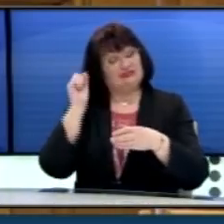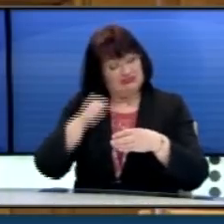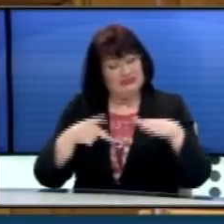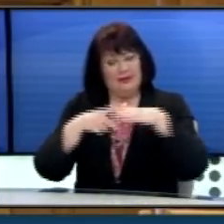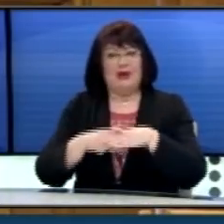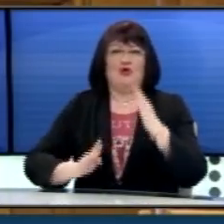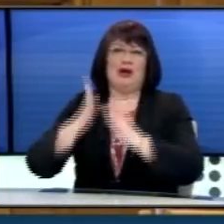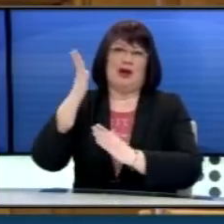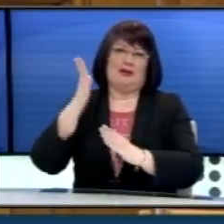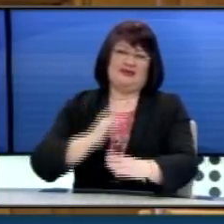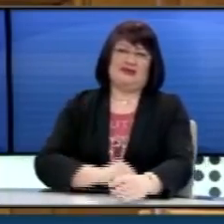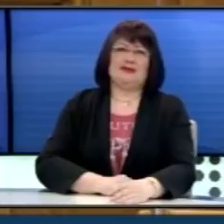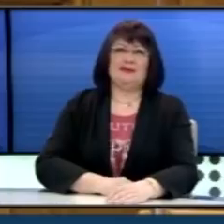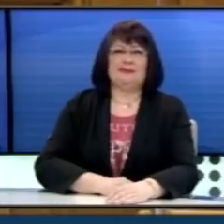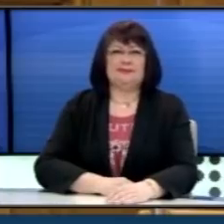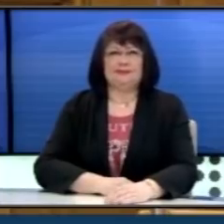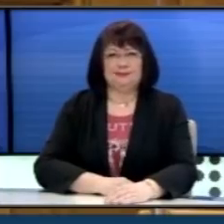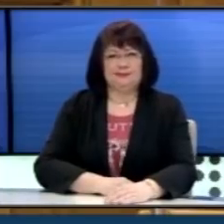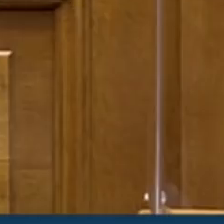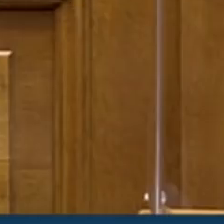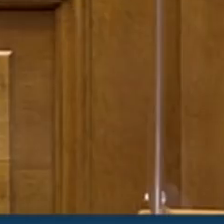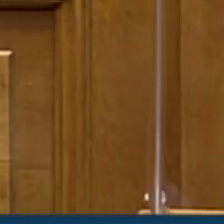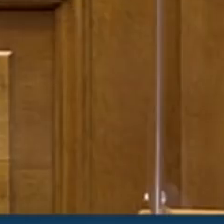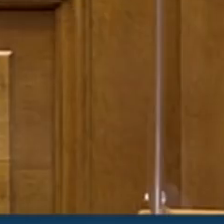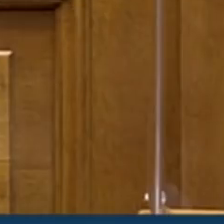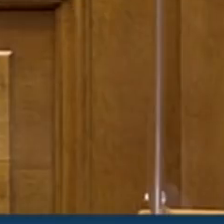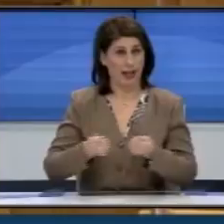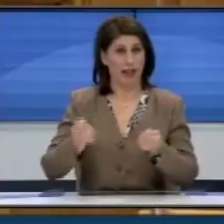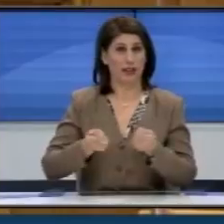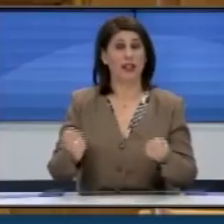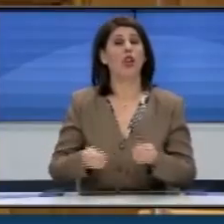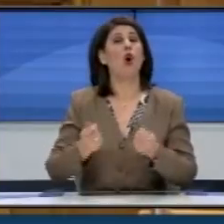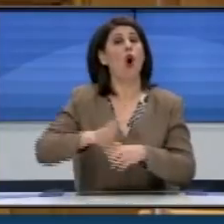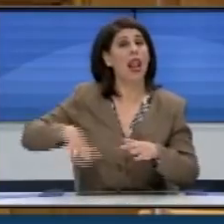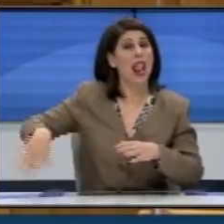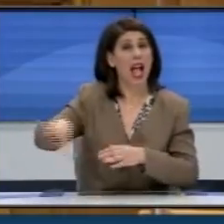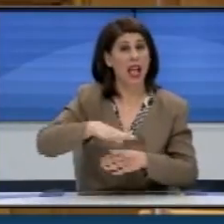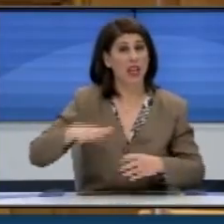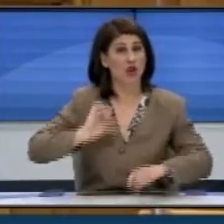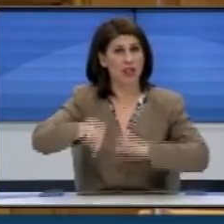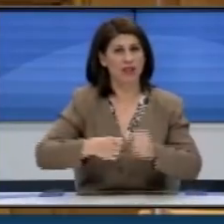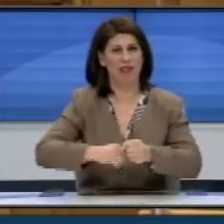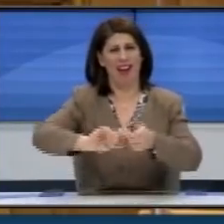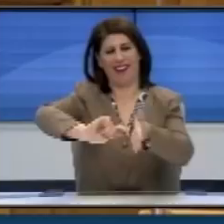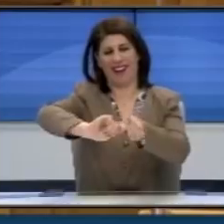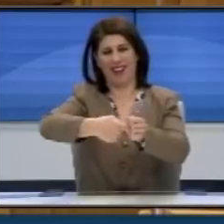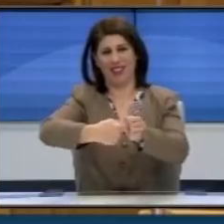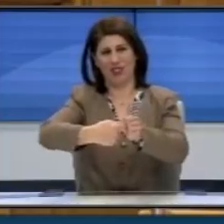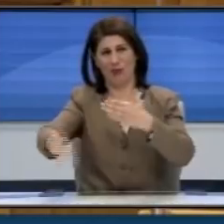Ανάκαμψης. Στο λαϊκό κίνημα, στο εργατικό λαϊκό κίνημα, θα βρει όμως κλειστές πύλες, γιατί